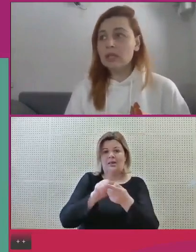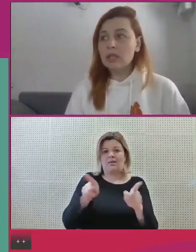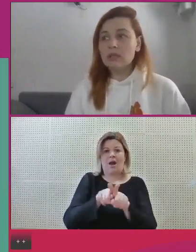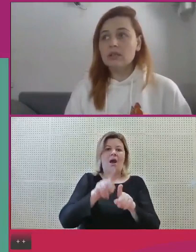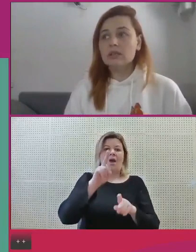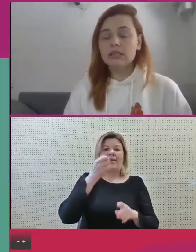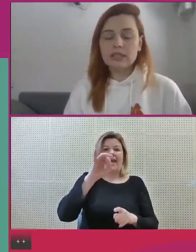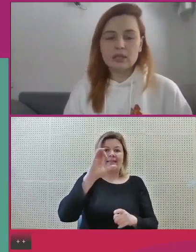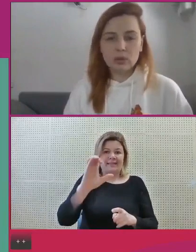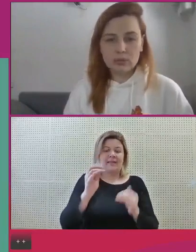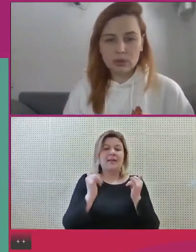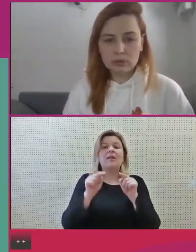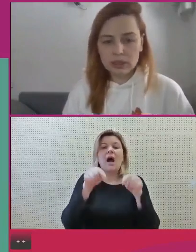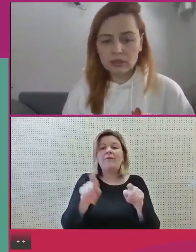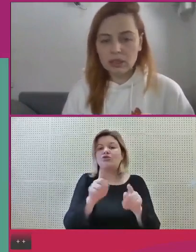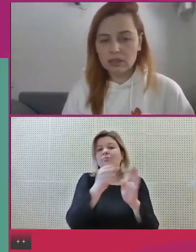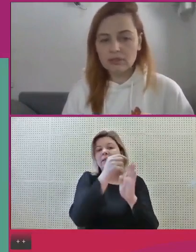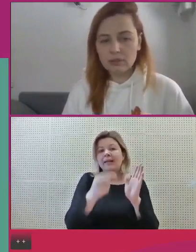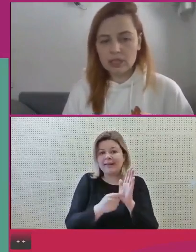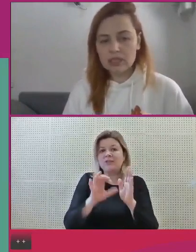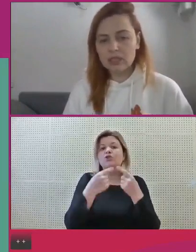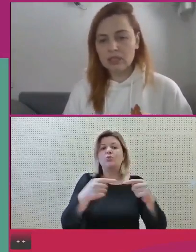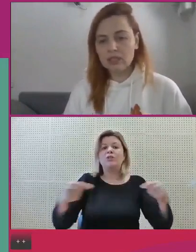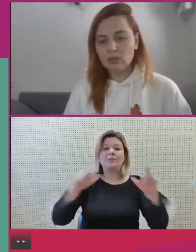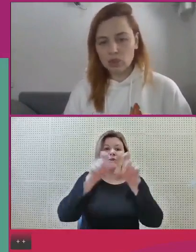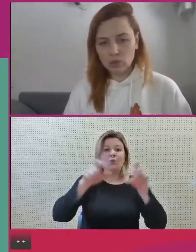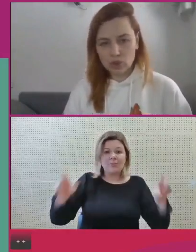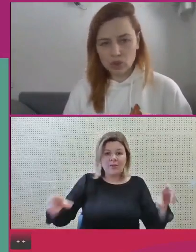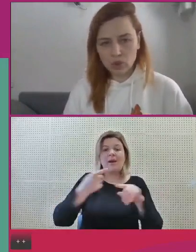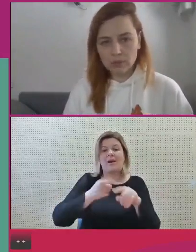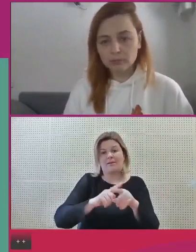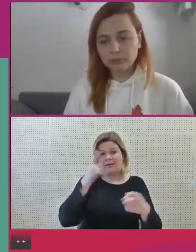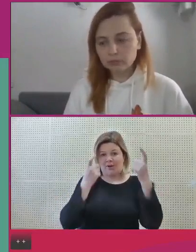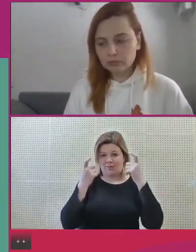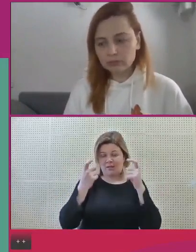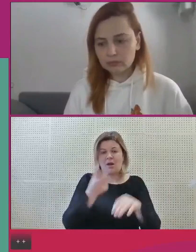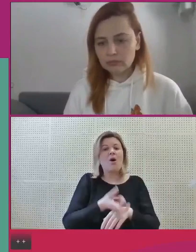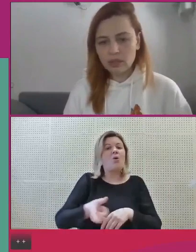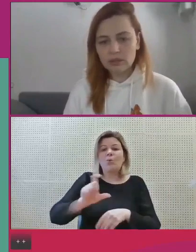чтобы делиться с другими людьми этой информацией, и очень хочется, чтобы